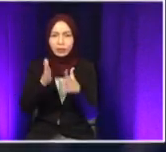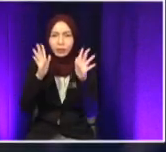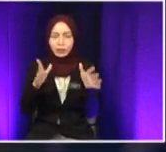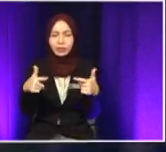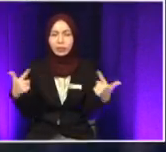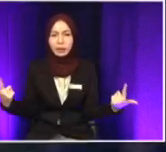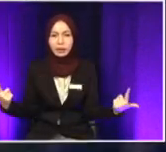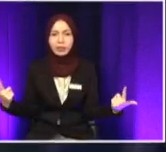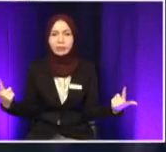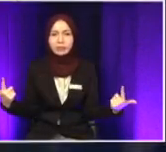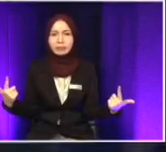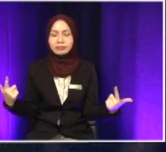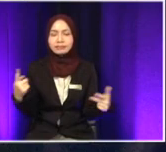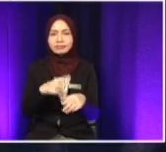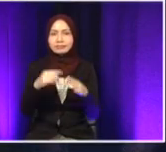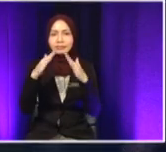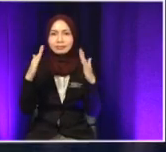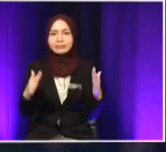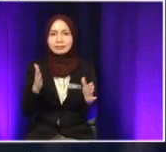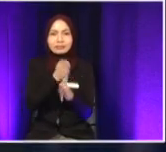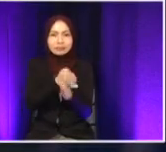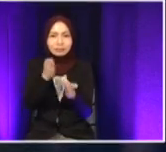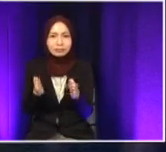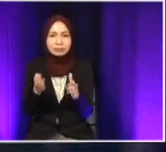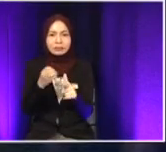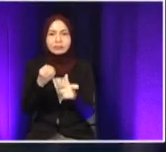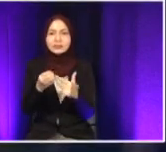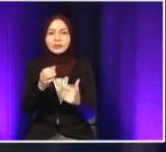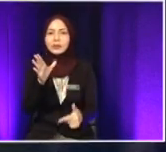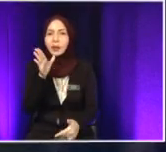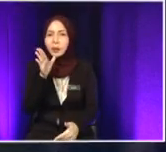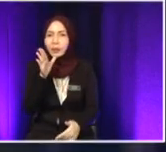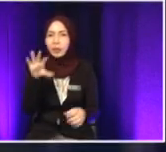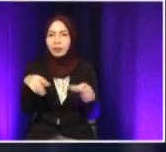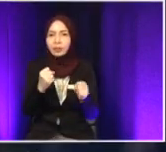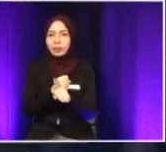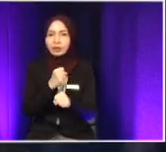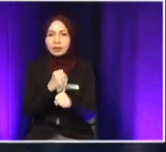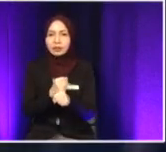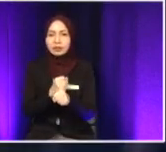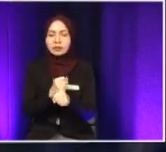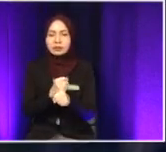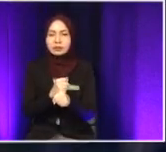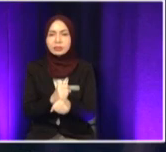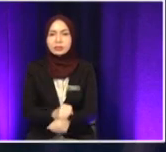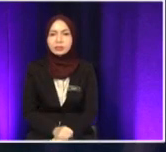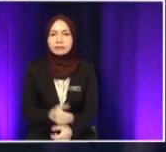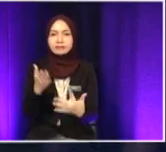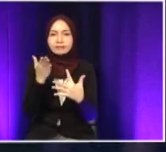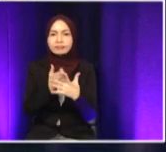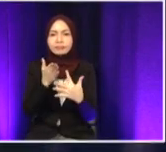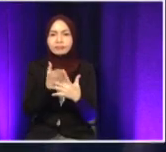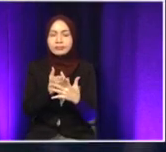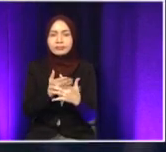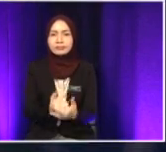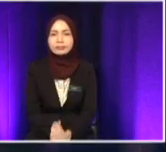mengganggu mengganggu orang lain maksudnya menzalimi orang jadi apa kita